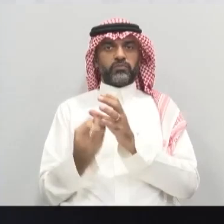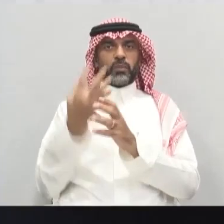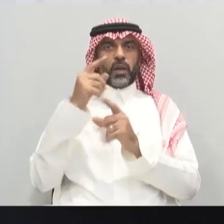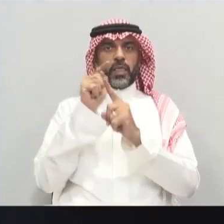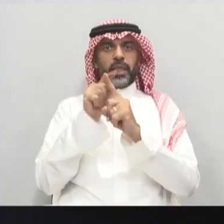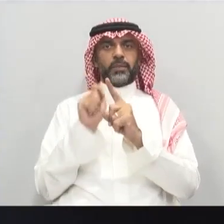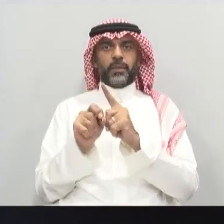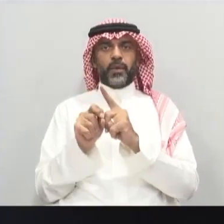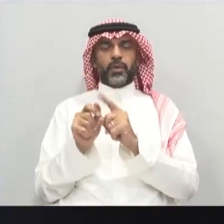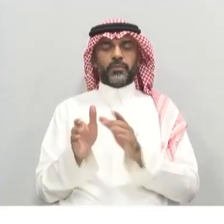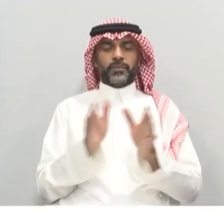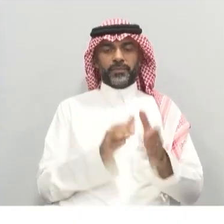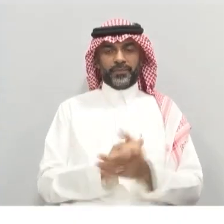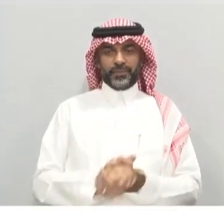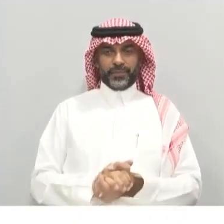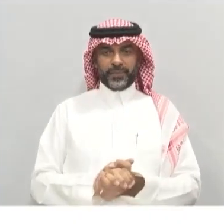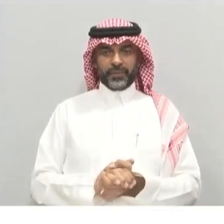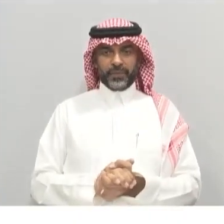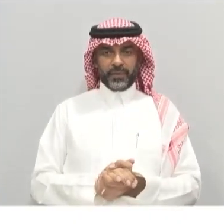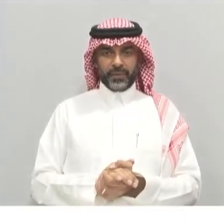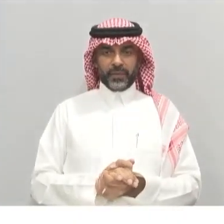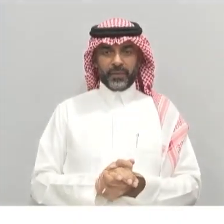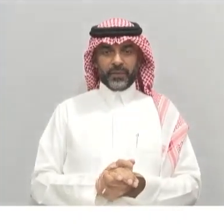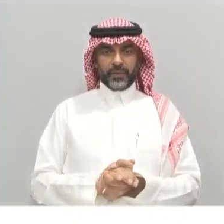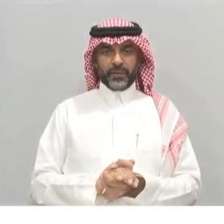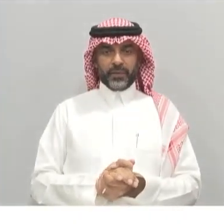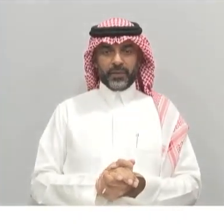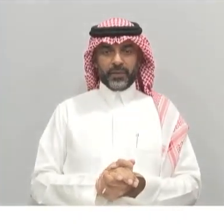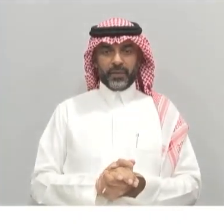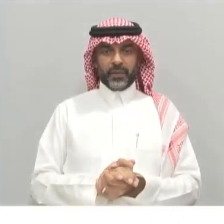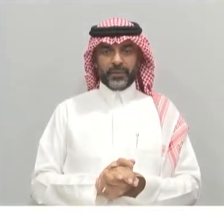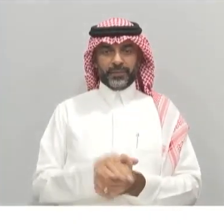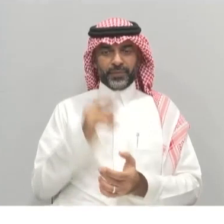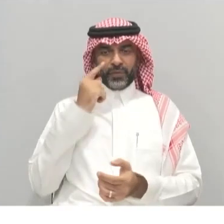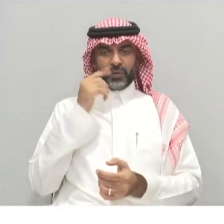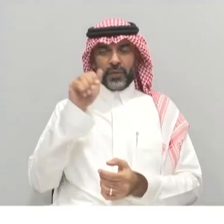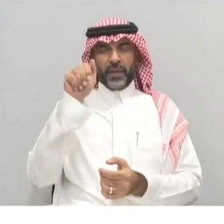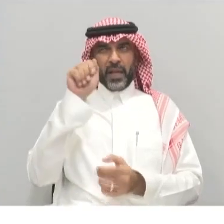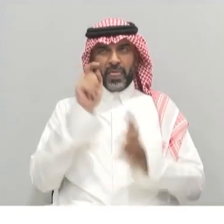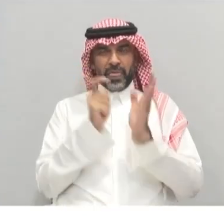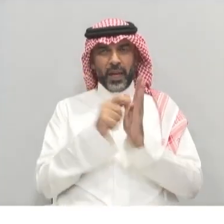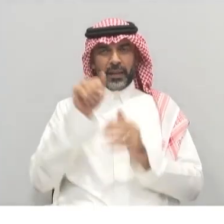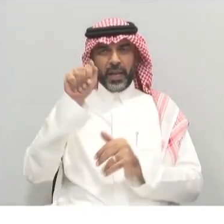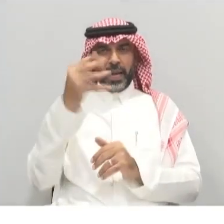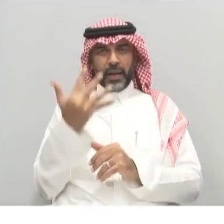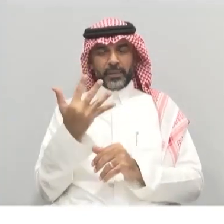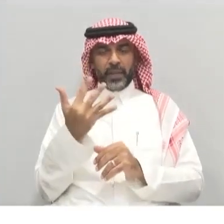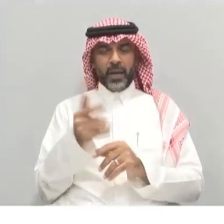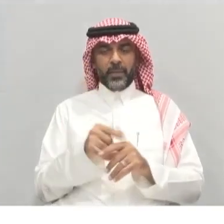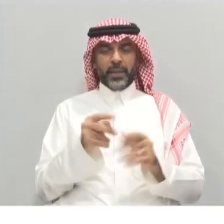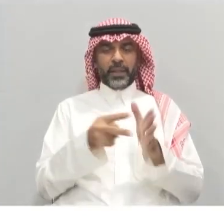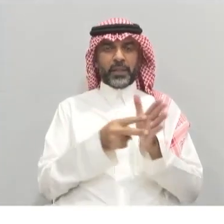لاجراء عمليه حسابيه باستخدام النسبه المئويه نضغط على الخليه المدمجه اي خمسه بعد ذلك نكتب يساوي